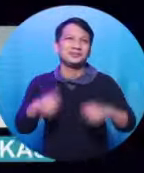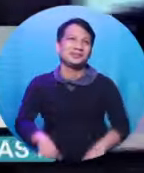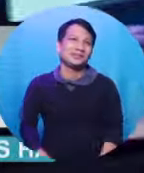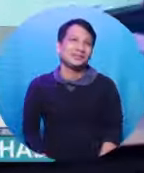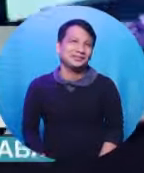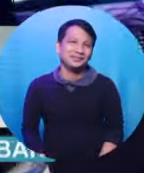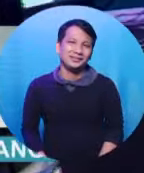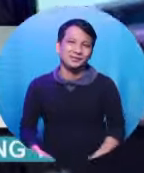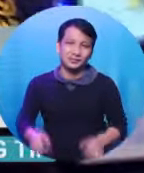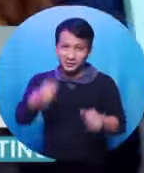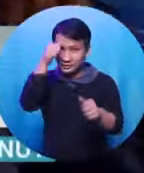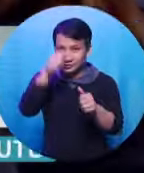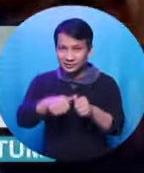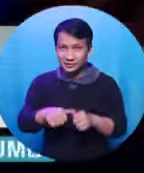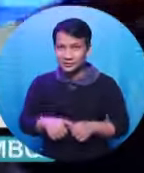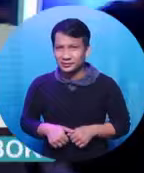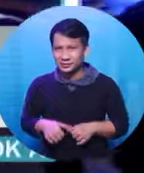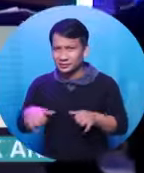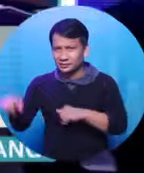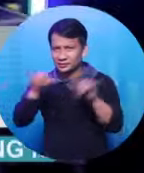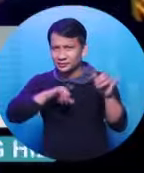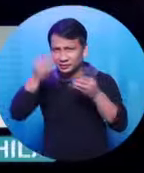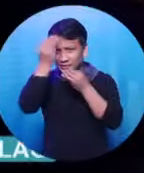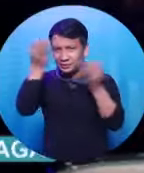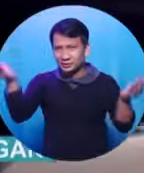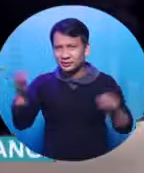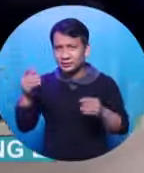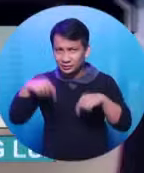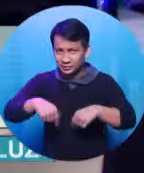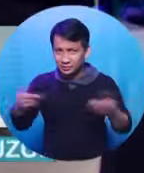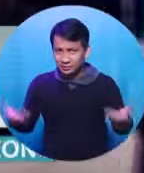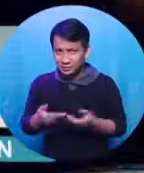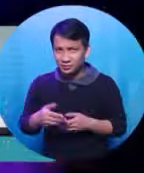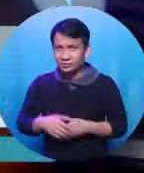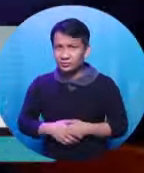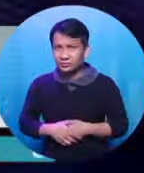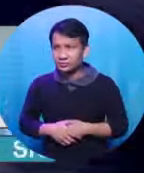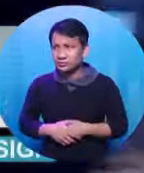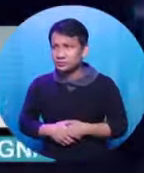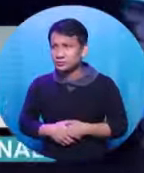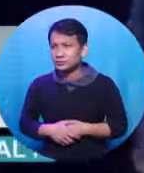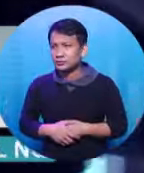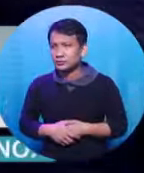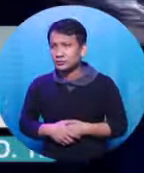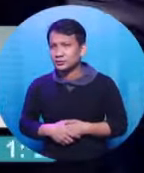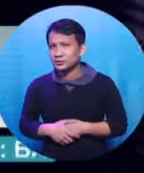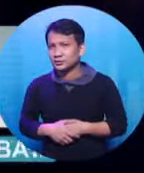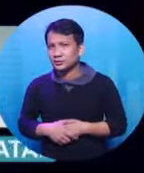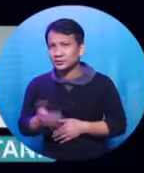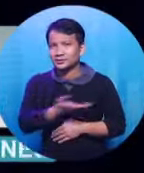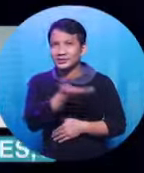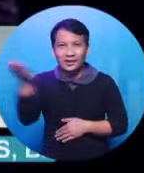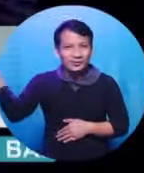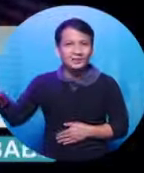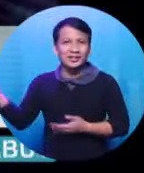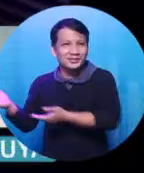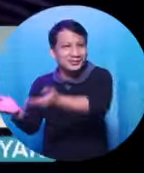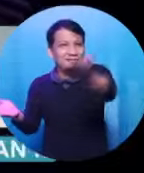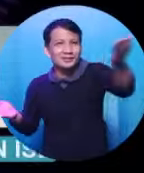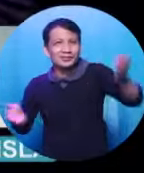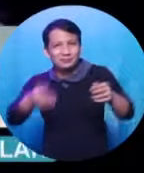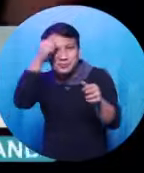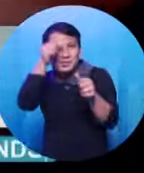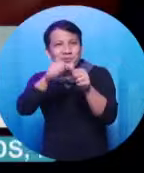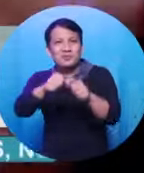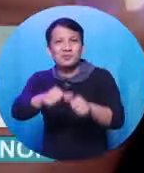Yan, tatandaan ninyo at mukha yatang hindi pa alam ng ating mga kapatid dito sa loob. Halika dito, kuya! Kayo dyan, mga kapatid, tatandaan,